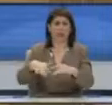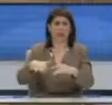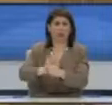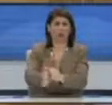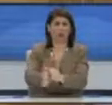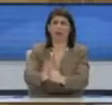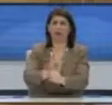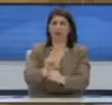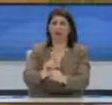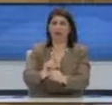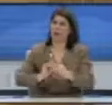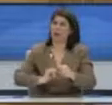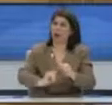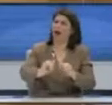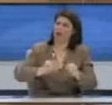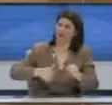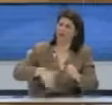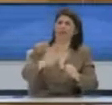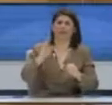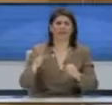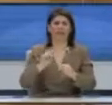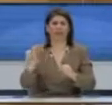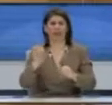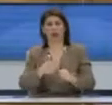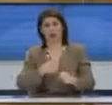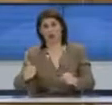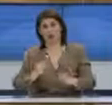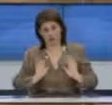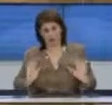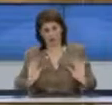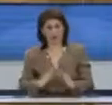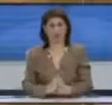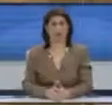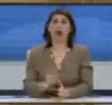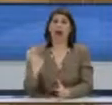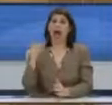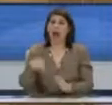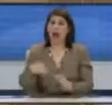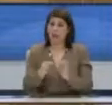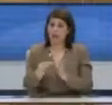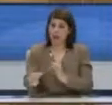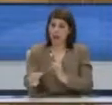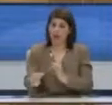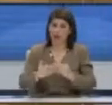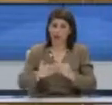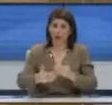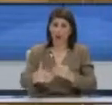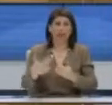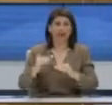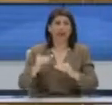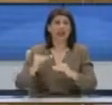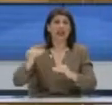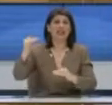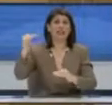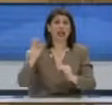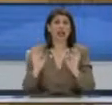το μέτρο αυτό, εάν το διατηρούσαμε για μεγάλο χρονικό διάστημα, θα αποκτούσε πια ταξικά